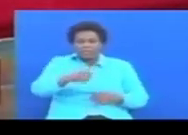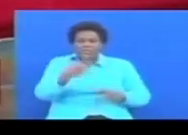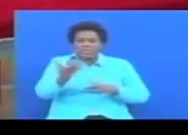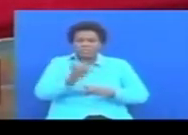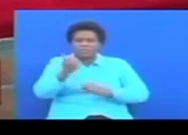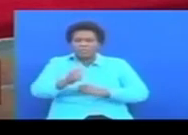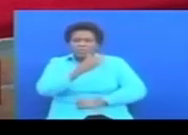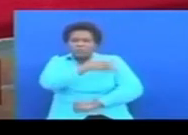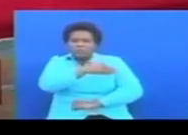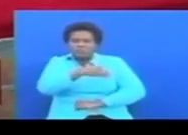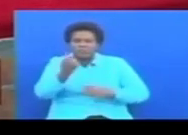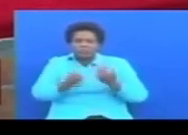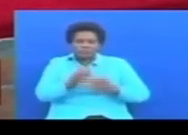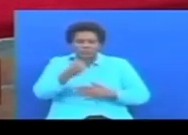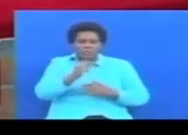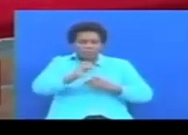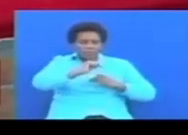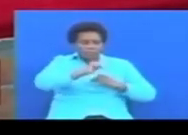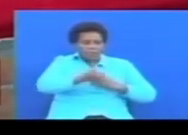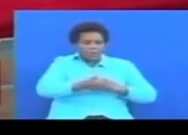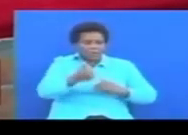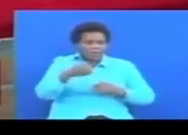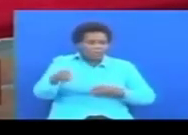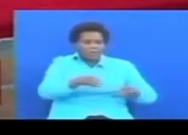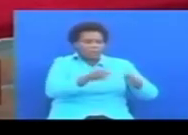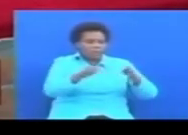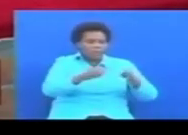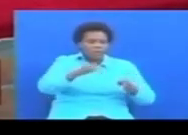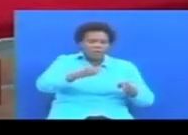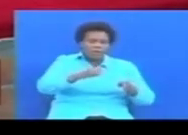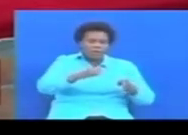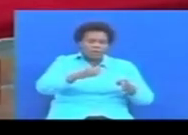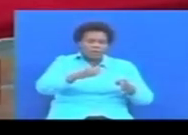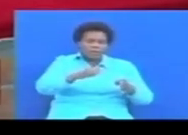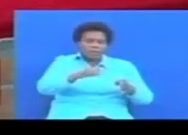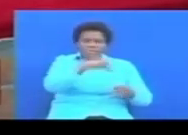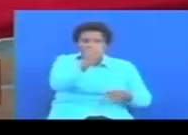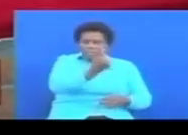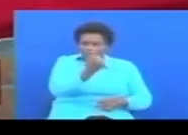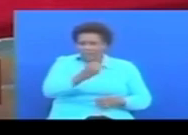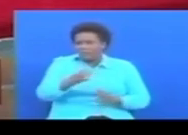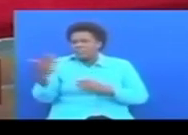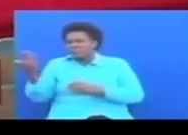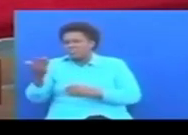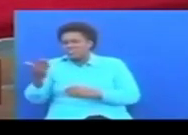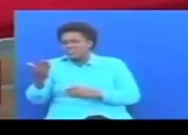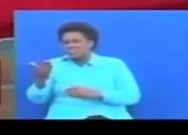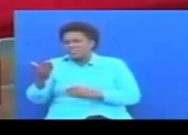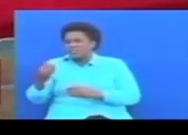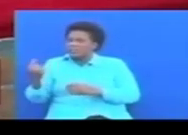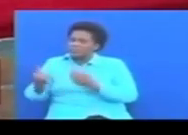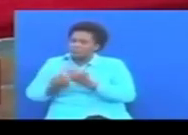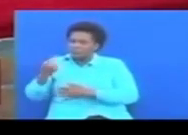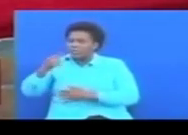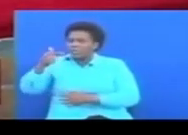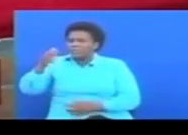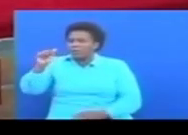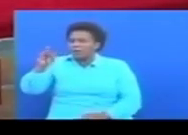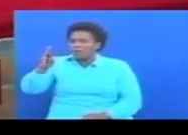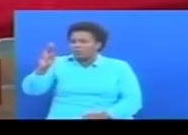mkoa wa Mbeya na wakala wa barabara Tanzania TANROADS mkoa wa Songwe. Mheshimiwa Naibu Spika, sera ya serikali kwa sasa